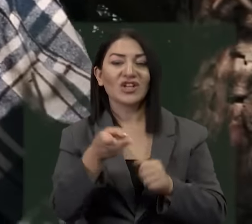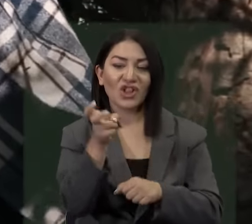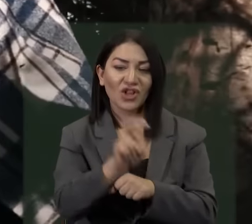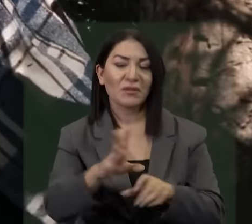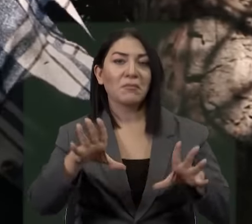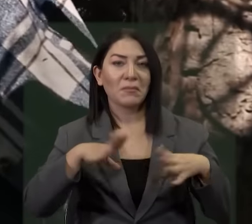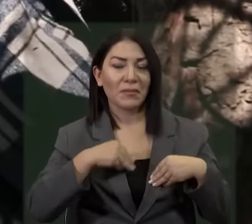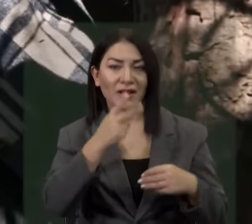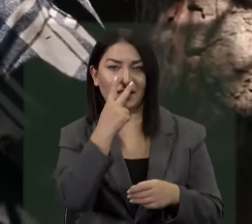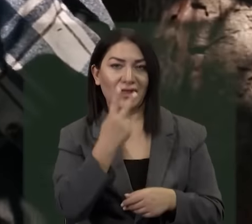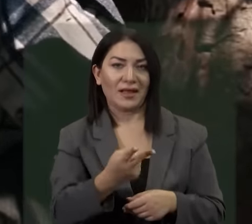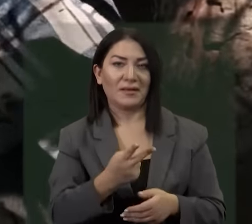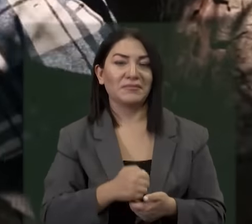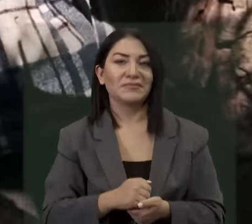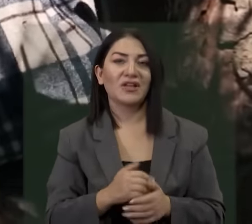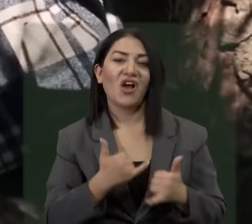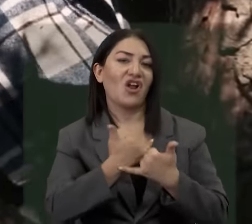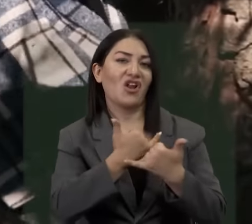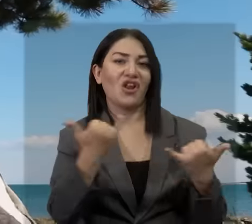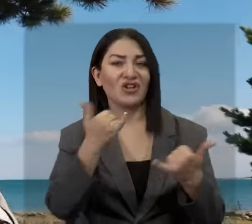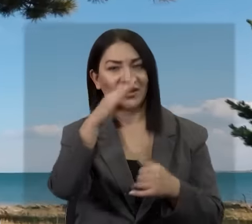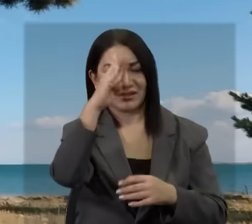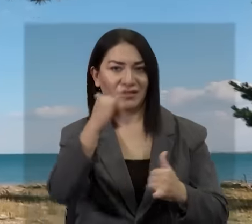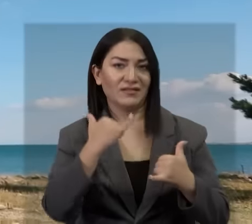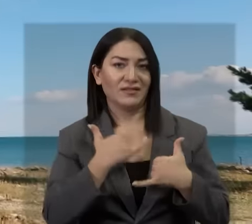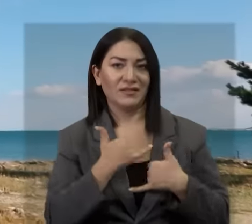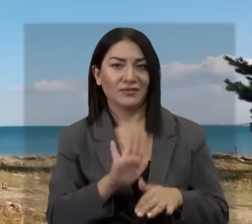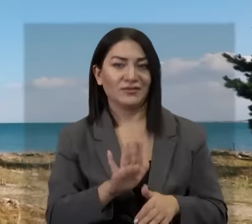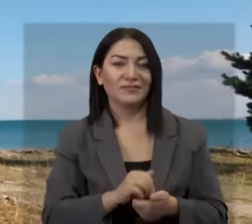Օգնեք իջնեմ, միասին նայենք հարգարժան ջենտլմեններ։